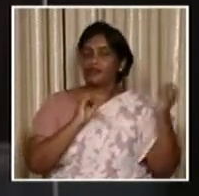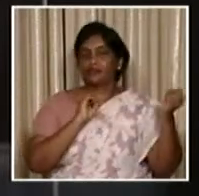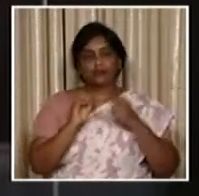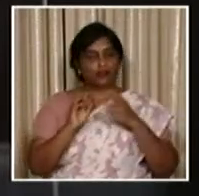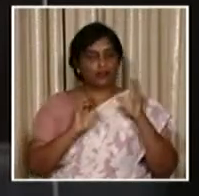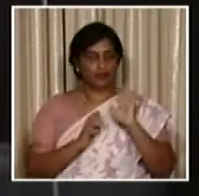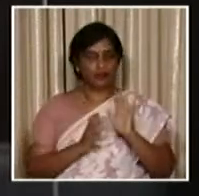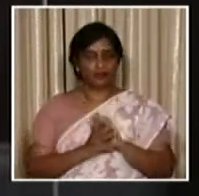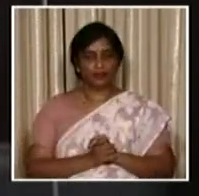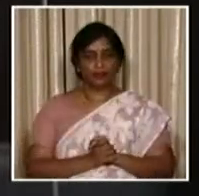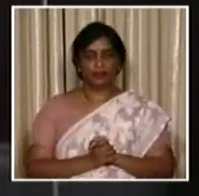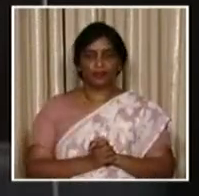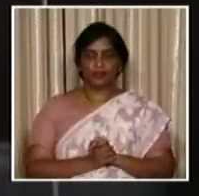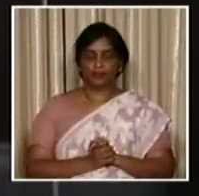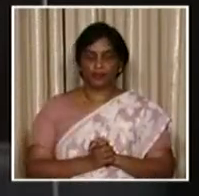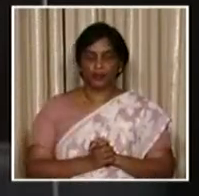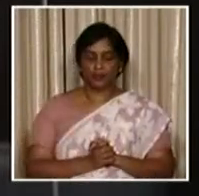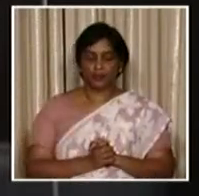adi hoomaru una kiyala.